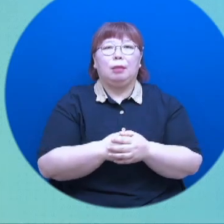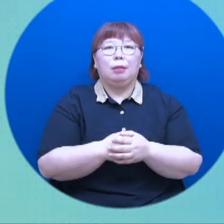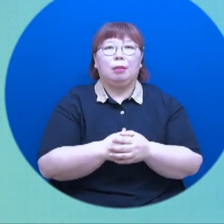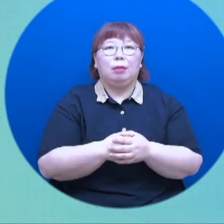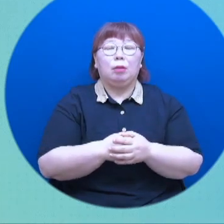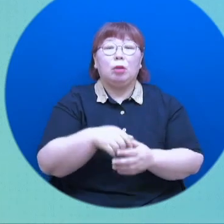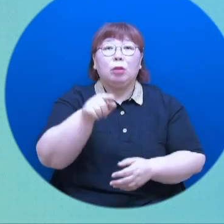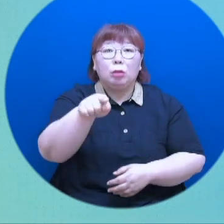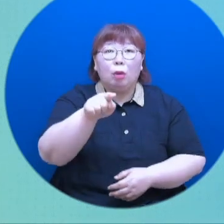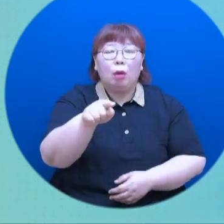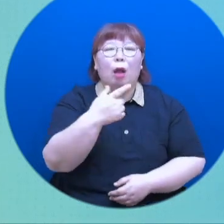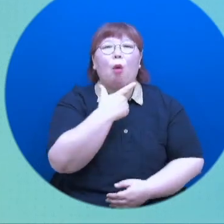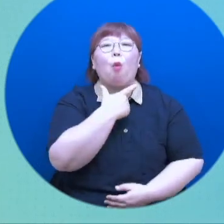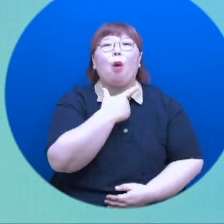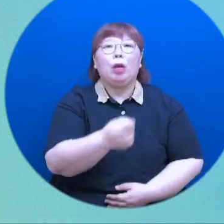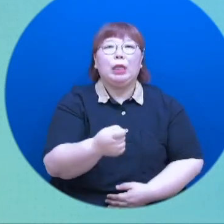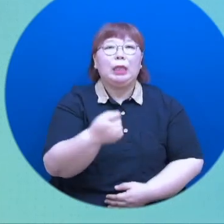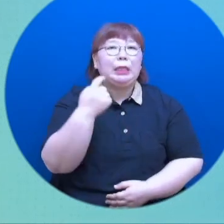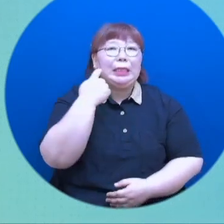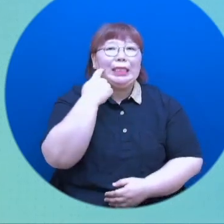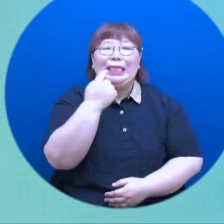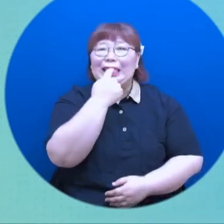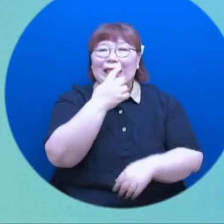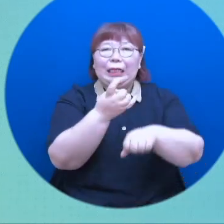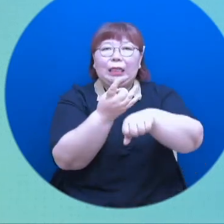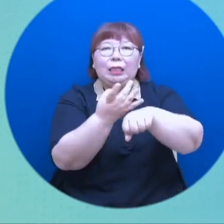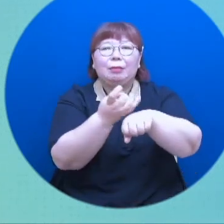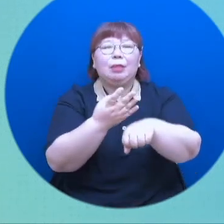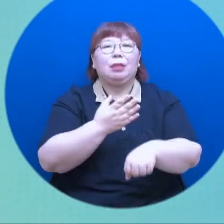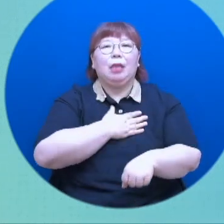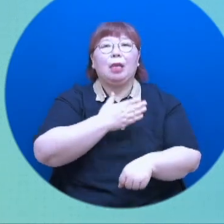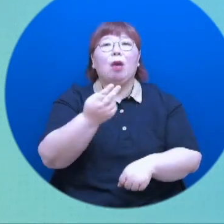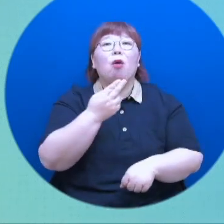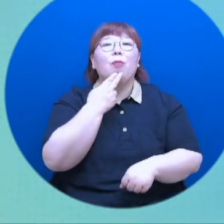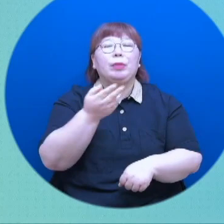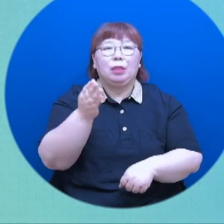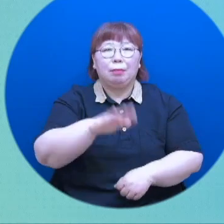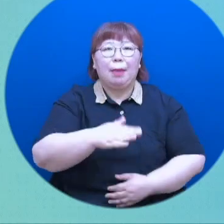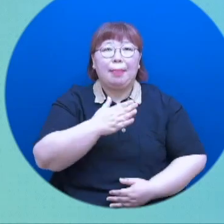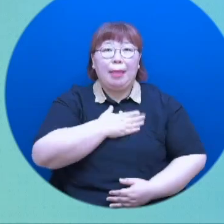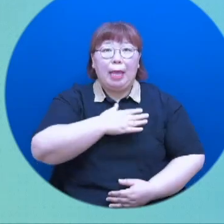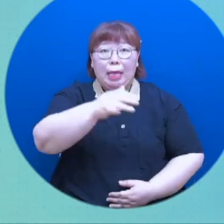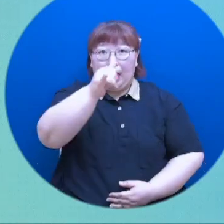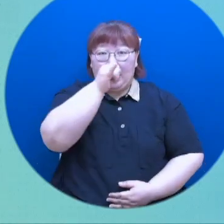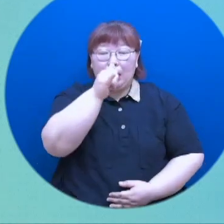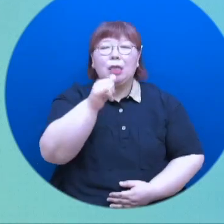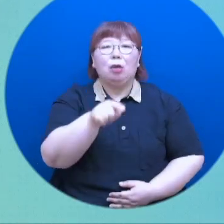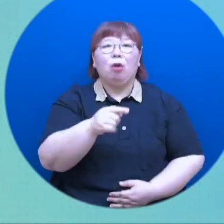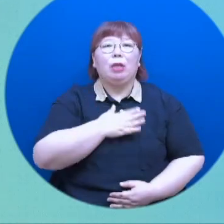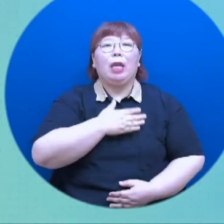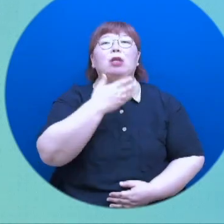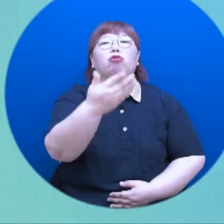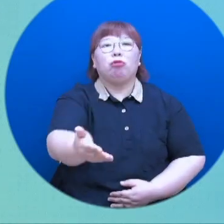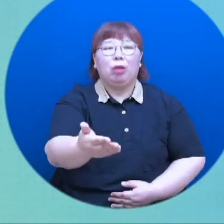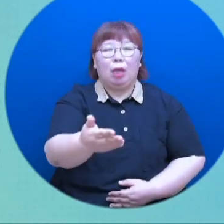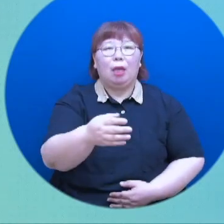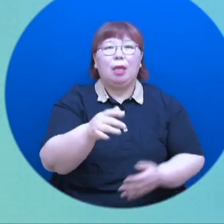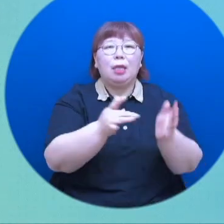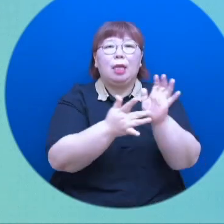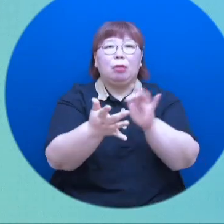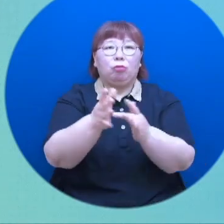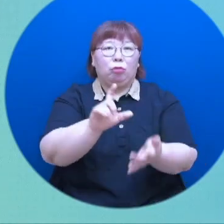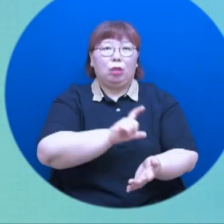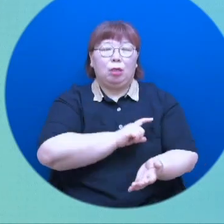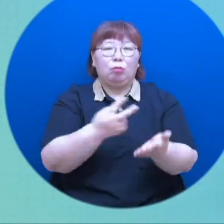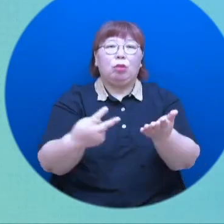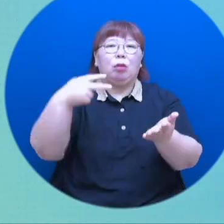내가 원하는 은금은 내게 없다. 그러나 내게 있는 건 내게 준다. 곧 나사렛 예수의 이름으로 일어나 걸어라.